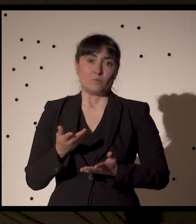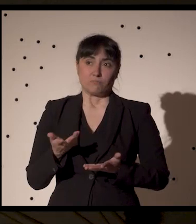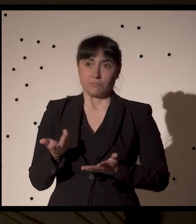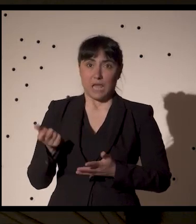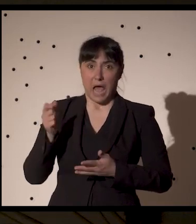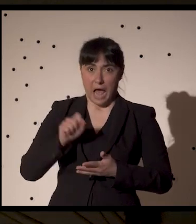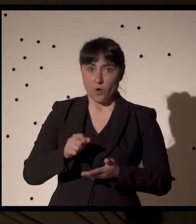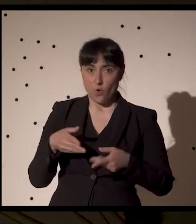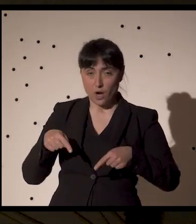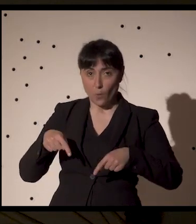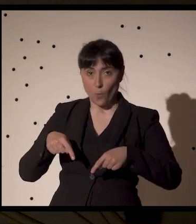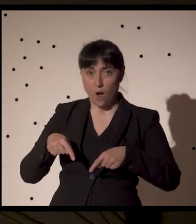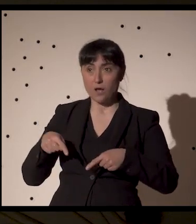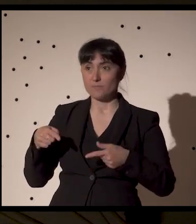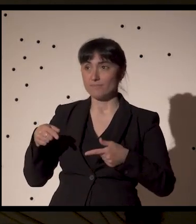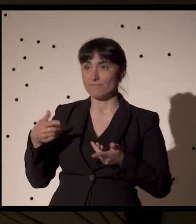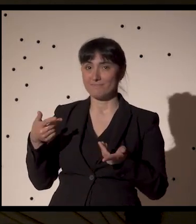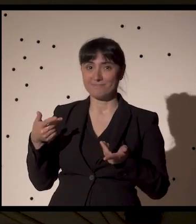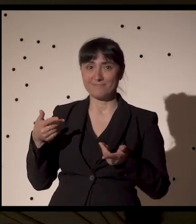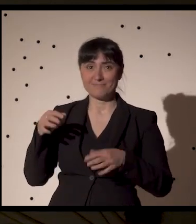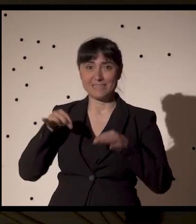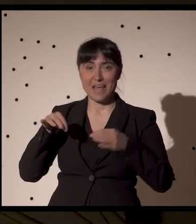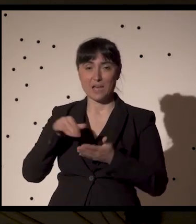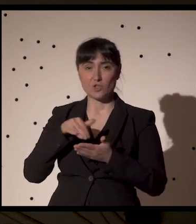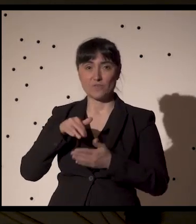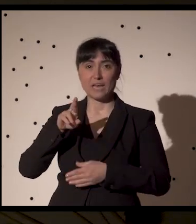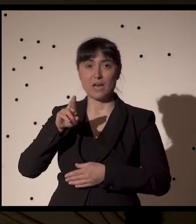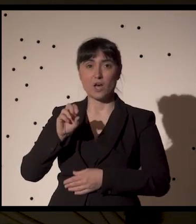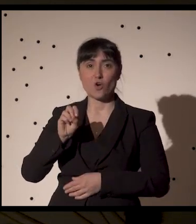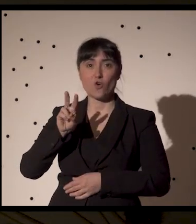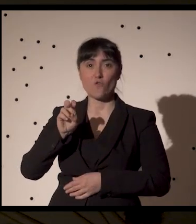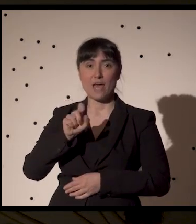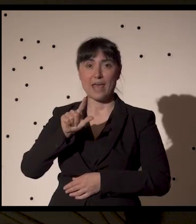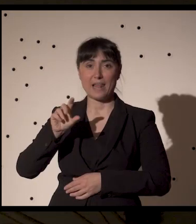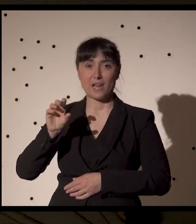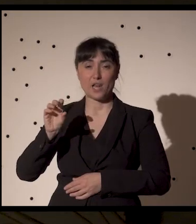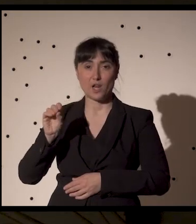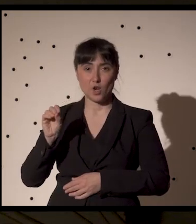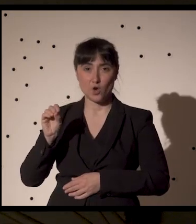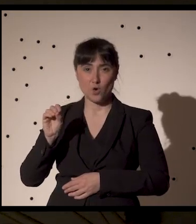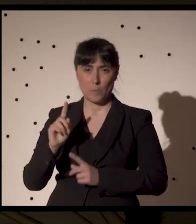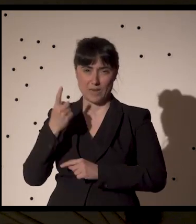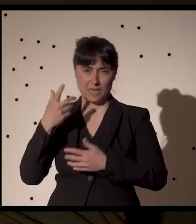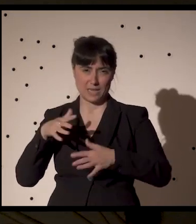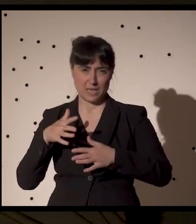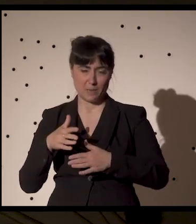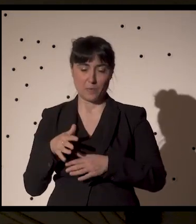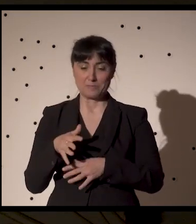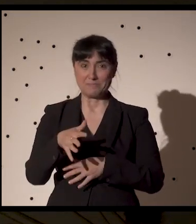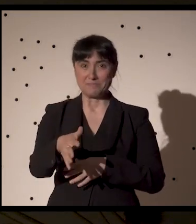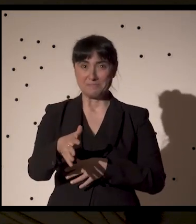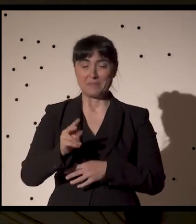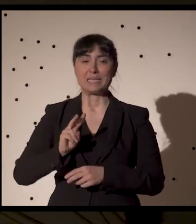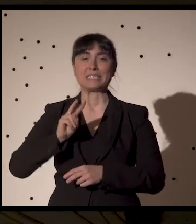in via Rovello il prossimo anno avremo la seconda puntata le vicende di quella compagnia che